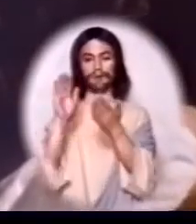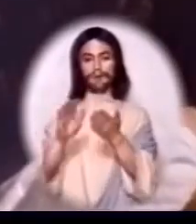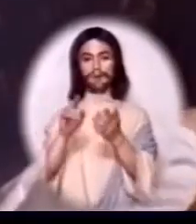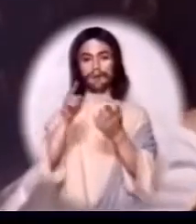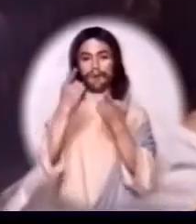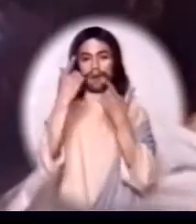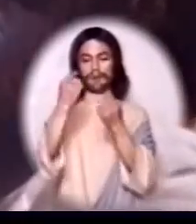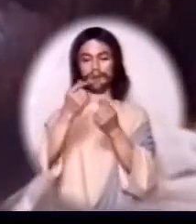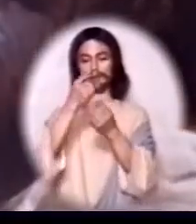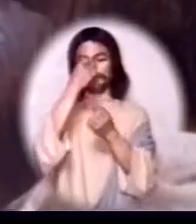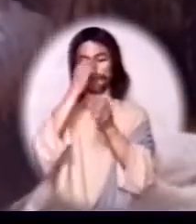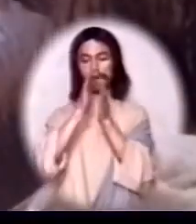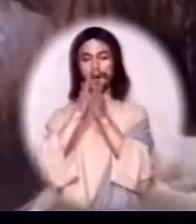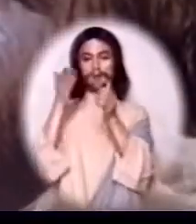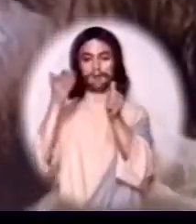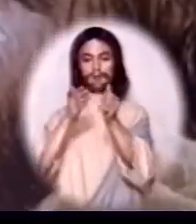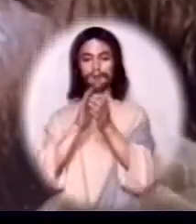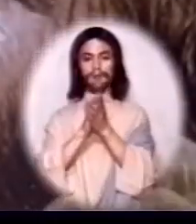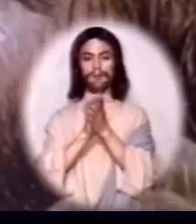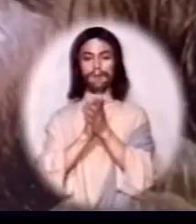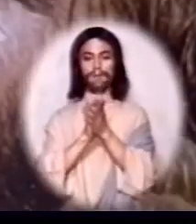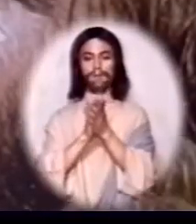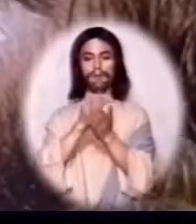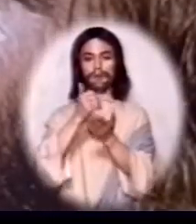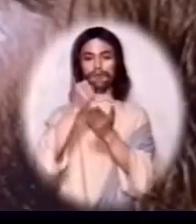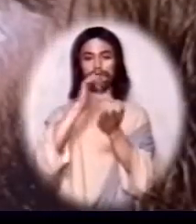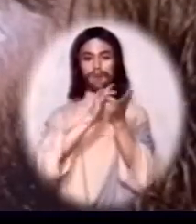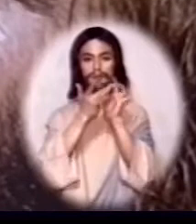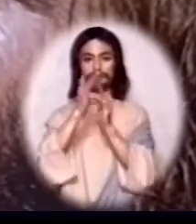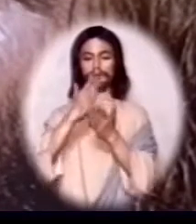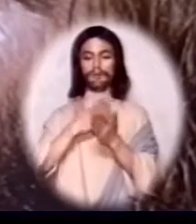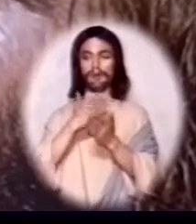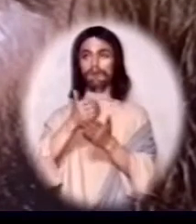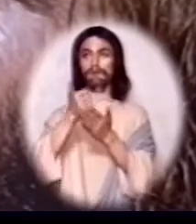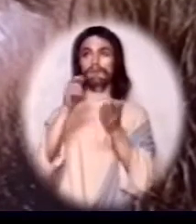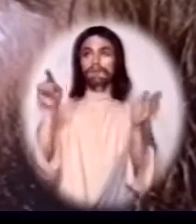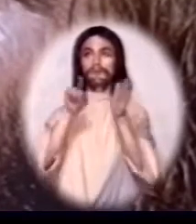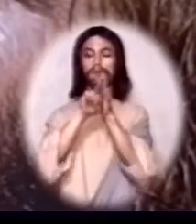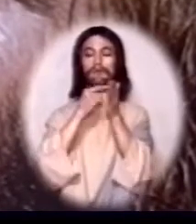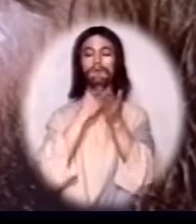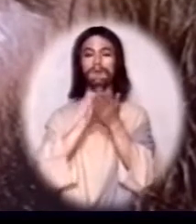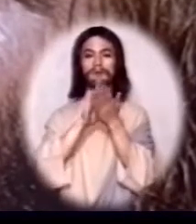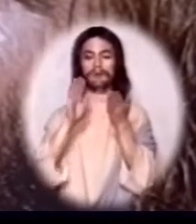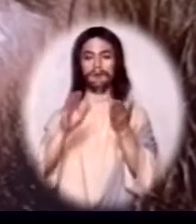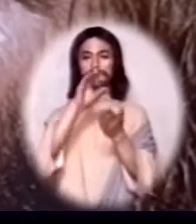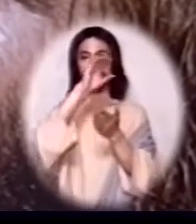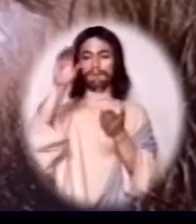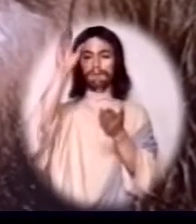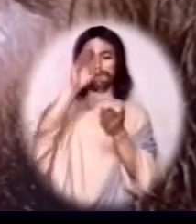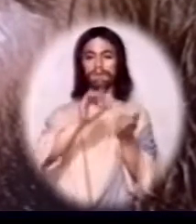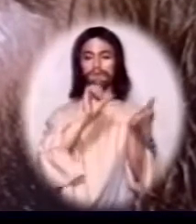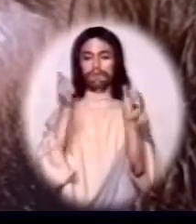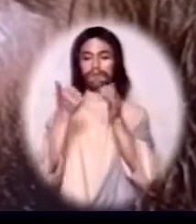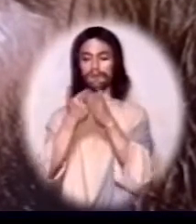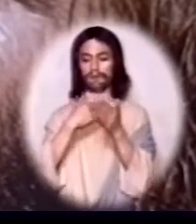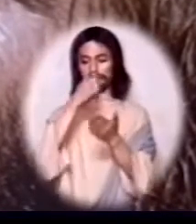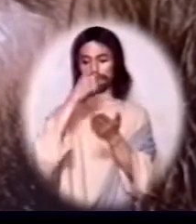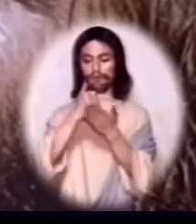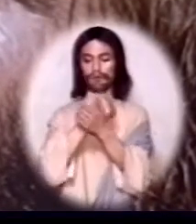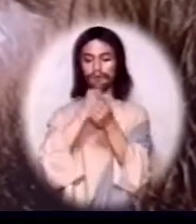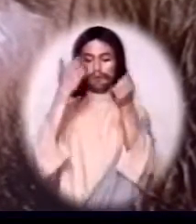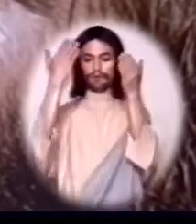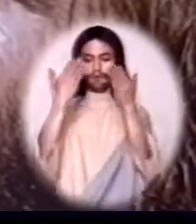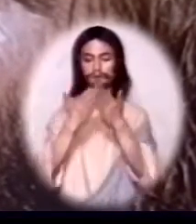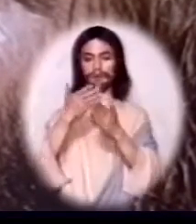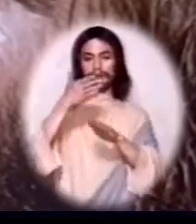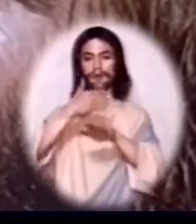것입니다. 이렇게 기도하십시오. 주 예수님, 나는 주님을 믿고 싶습니다. 십자가에서 죽으심으로 내